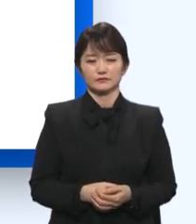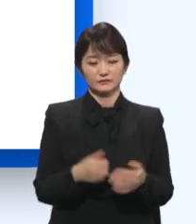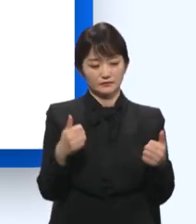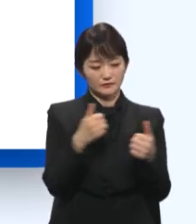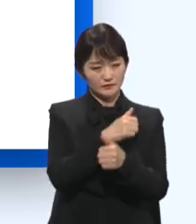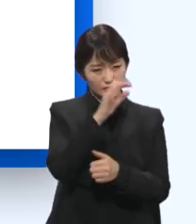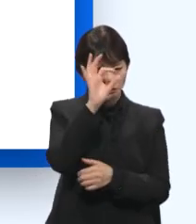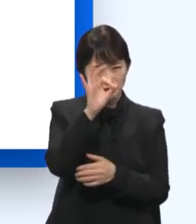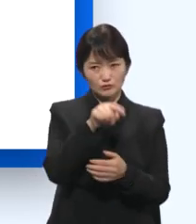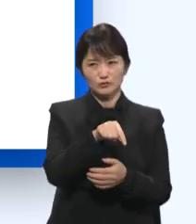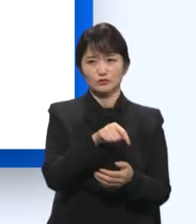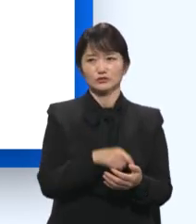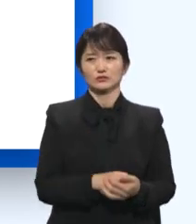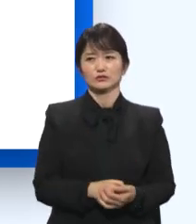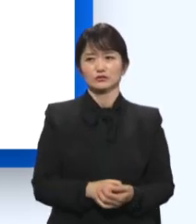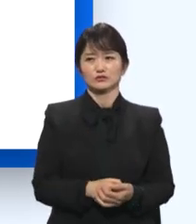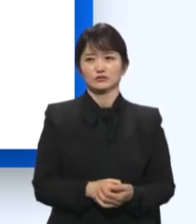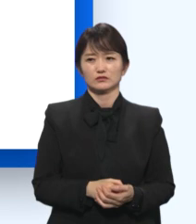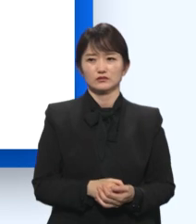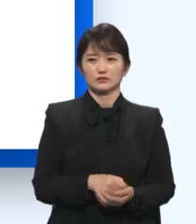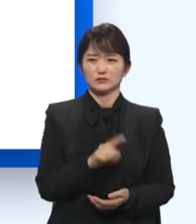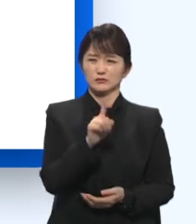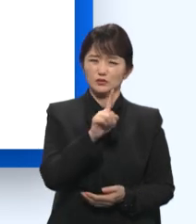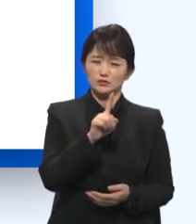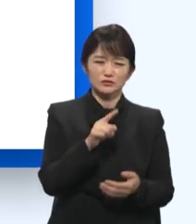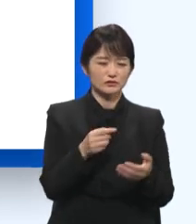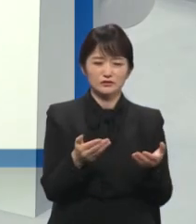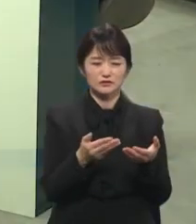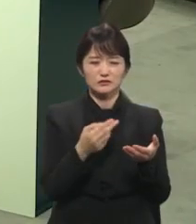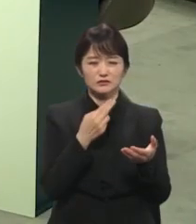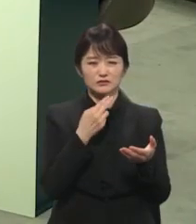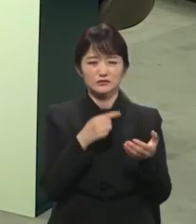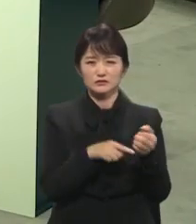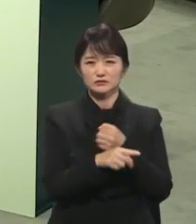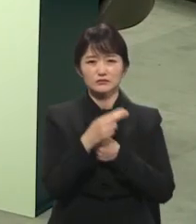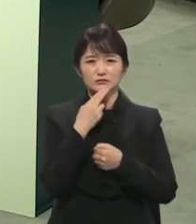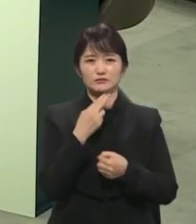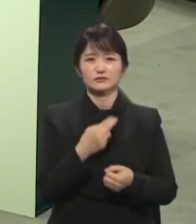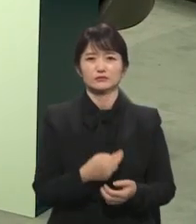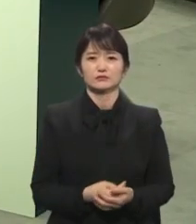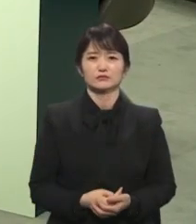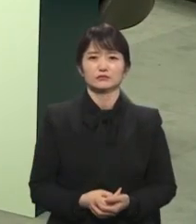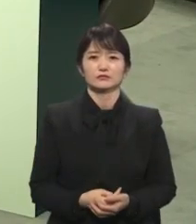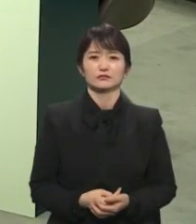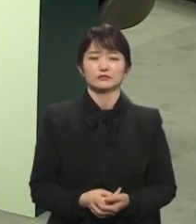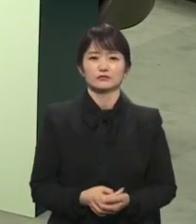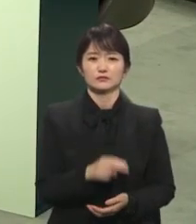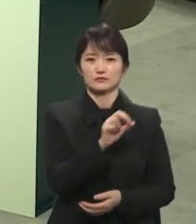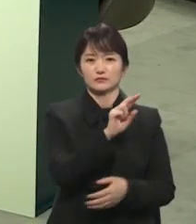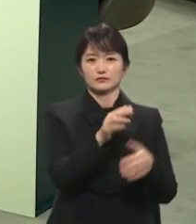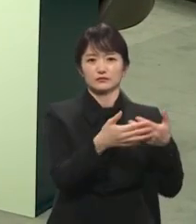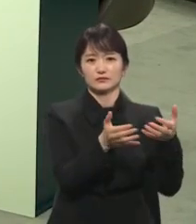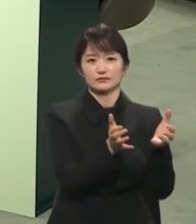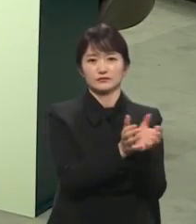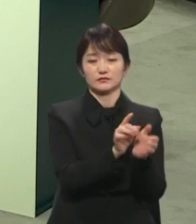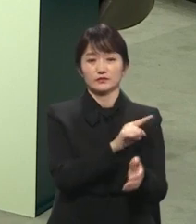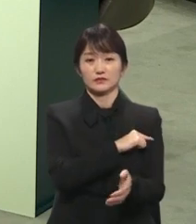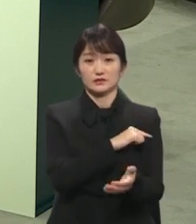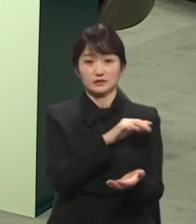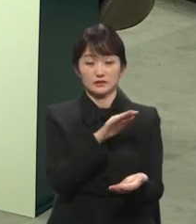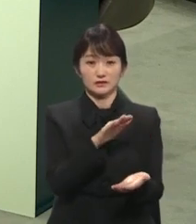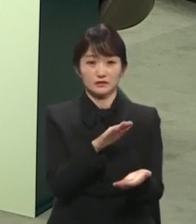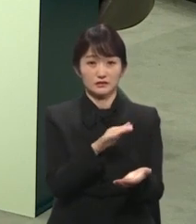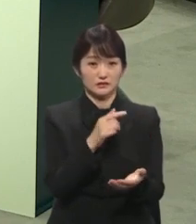이렇게 또 페이스북에 글을 쓰기도 했더라고요 자 야당 얘기도 조금 해보겠습니다 오늘 야당에서 제일 뜨거운